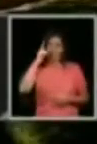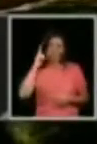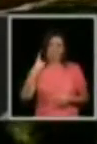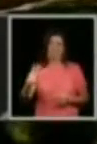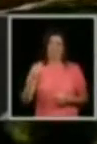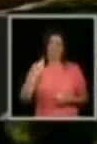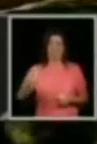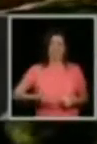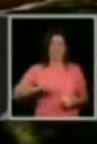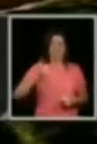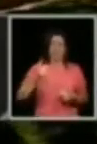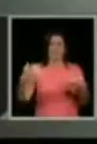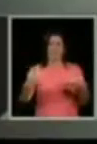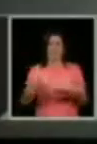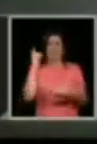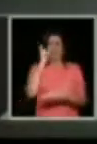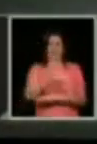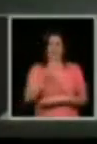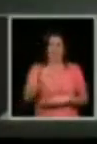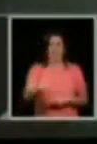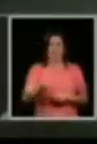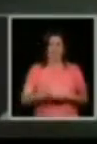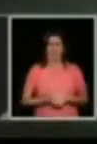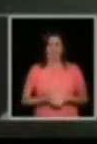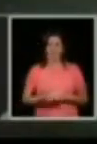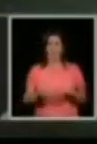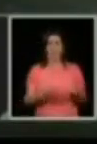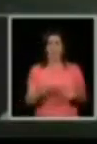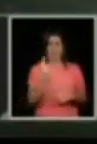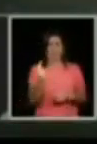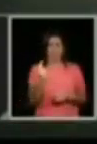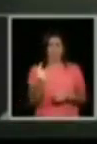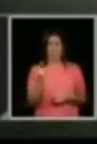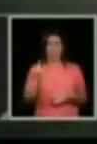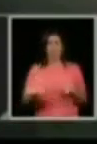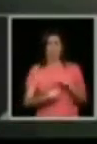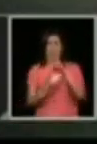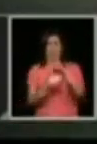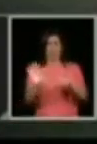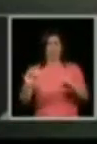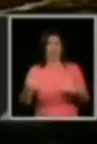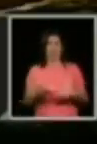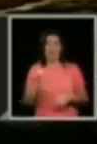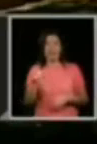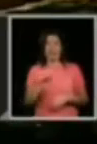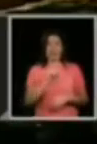כביכול המנהלת שלהם. נכון, אנחנו בעצם קיבלנו אינדיקציה לזה שהוא ממשיך לעסוק בעניינים האלה, בענייניו